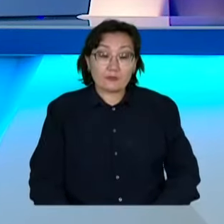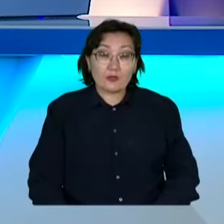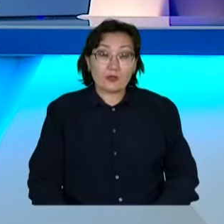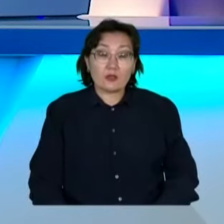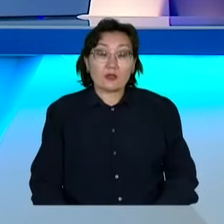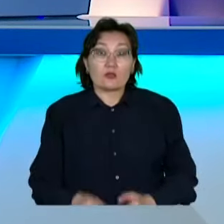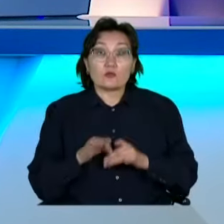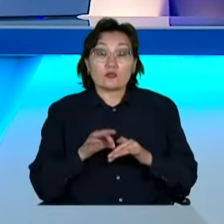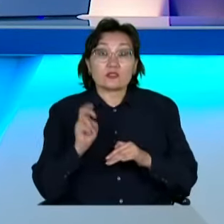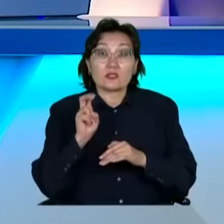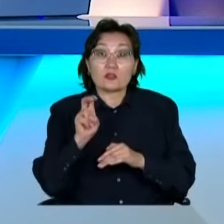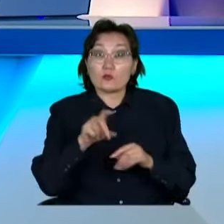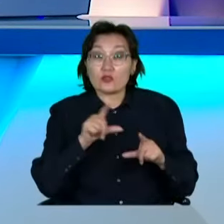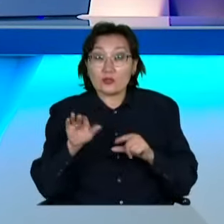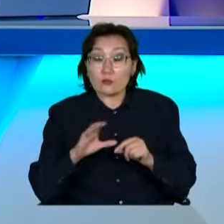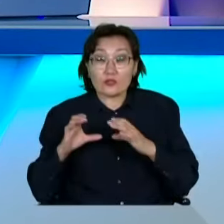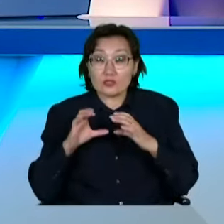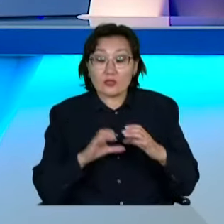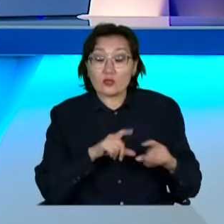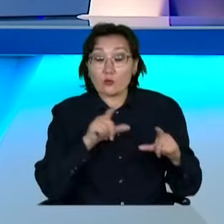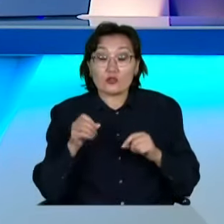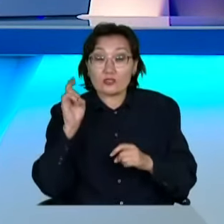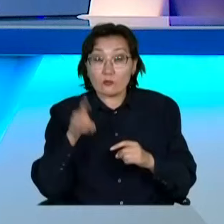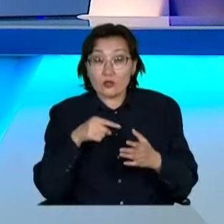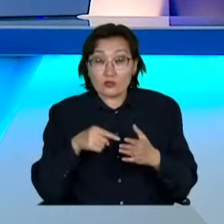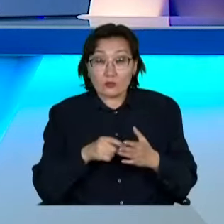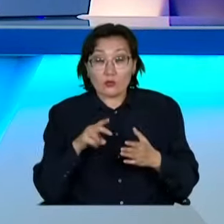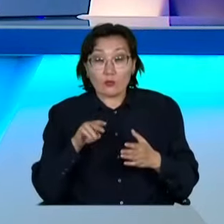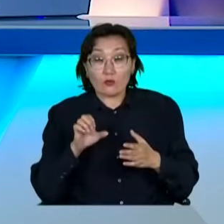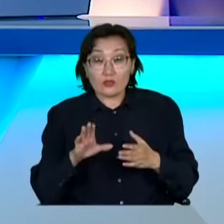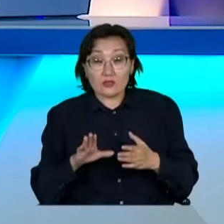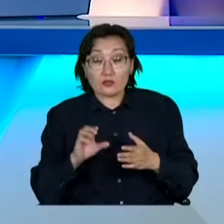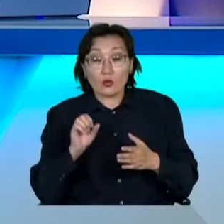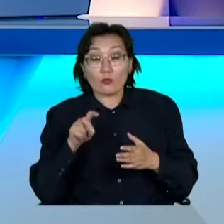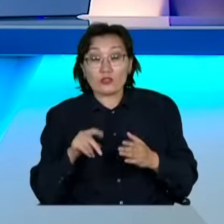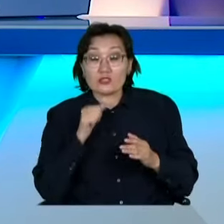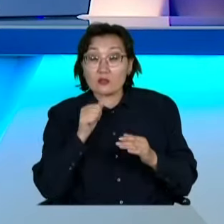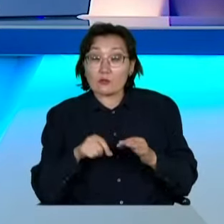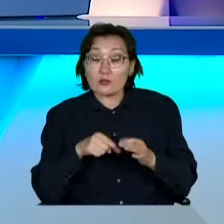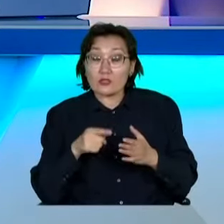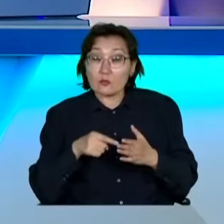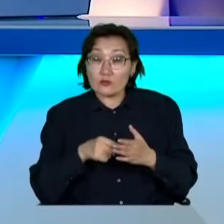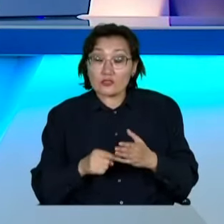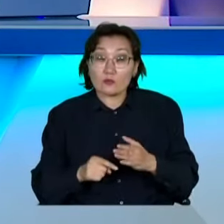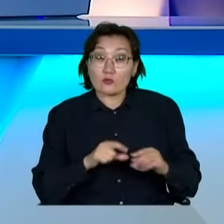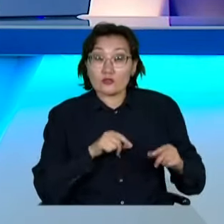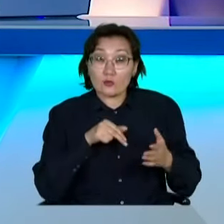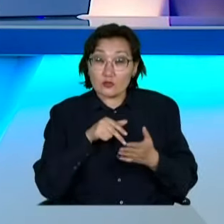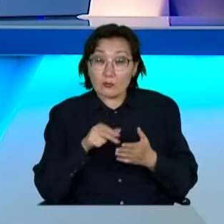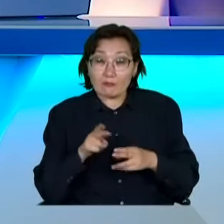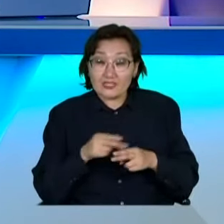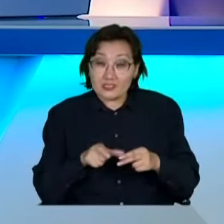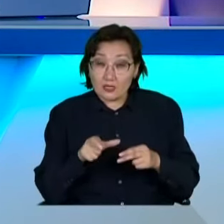Не идут туда автобусы и не ходят такси. Жители города Тобыл в Костанайской области второй год ездят и ходят по